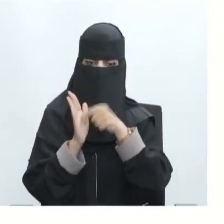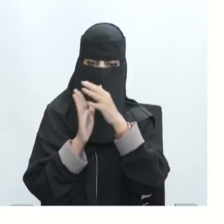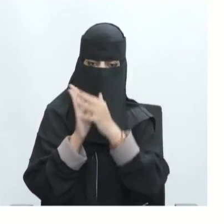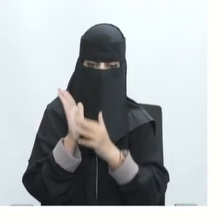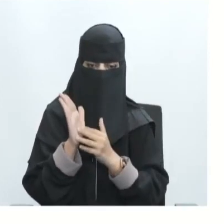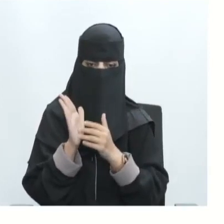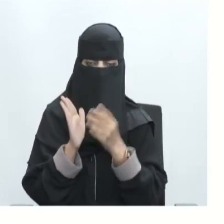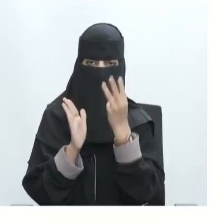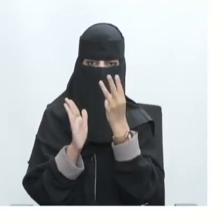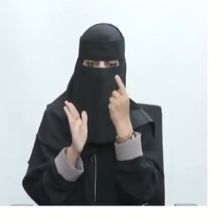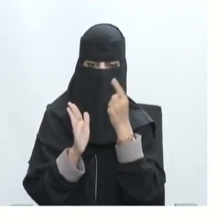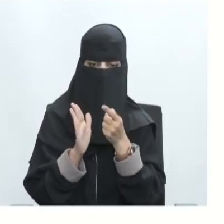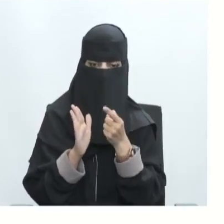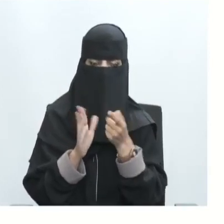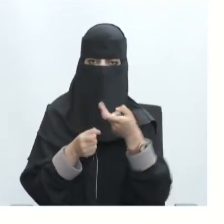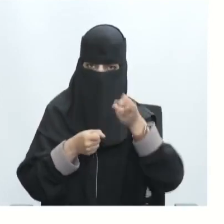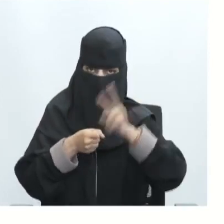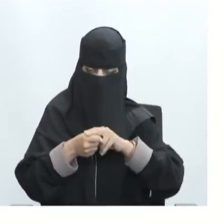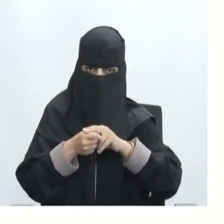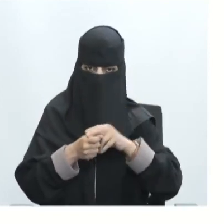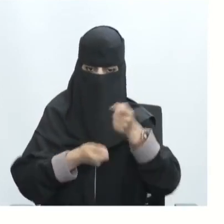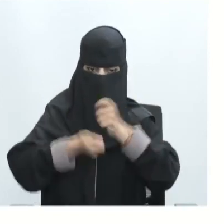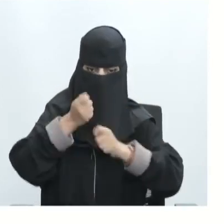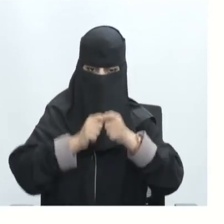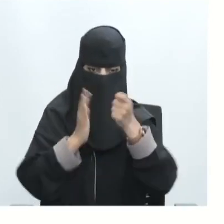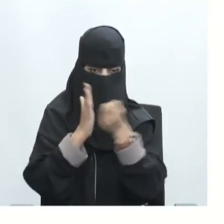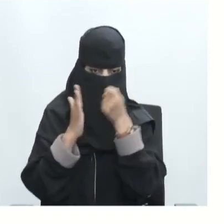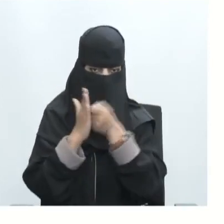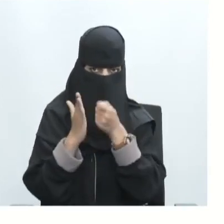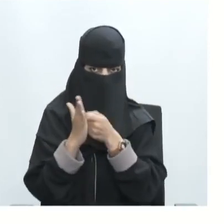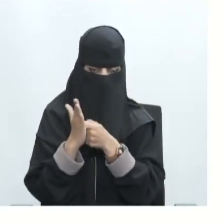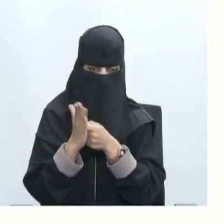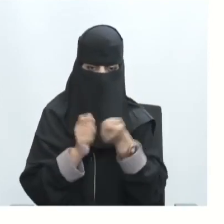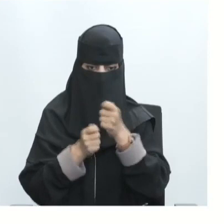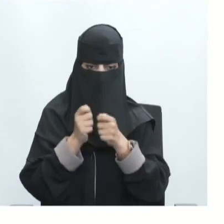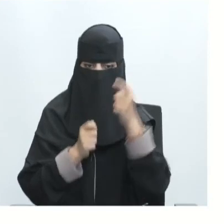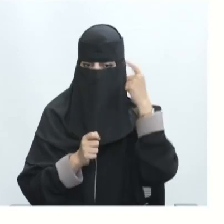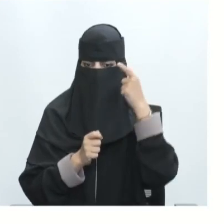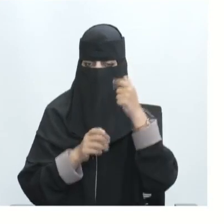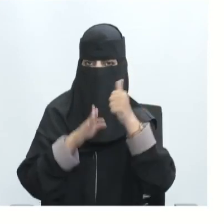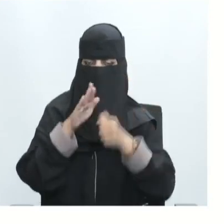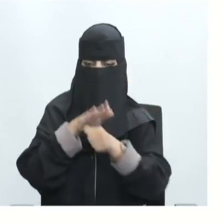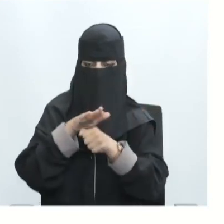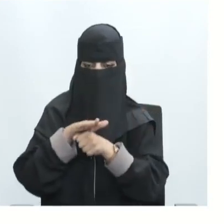باسلوبي صياغه الافكار الاساسيه التي يؤسسها